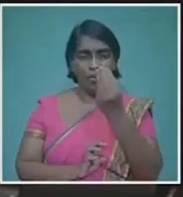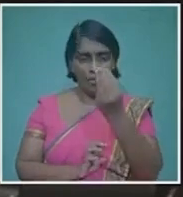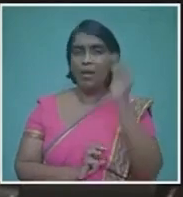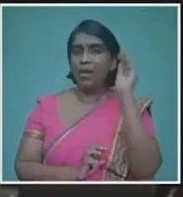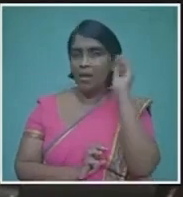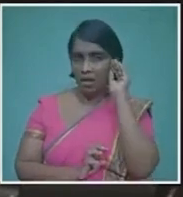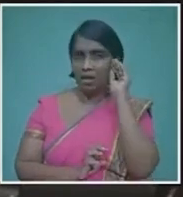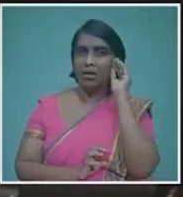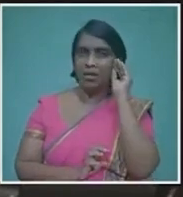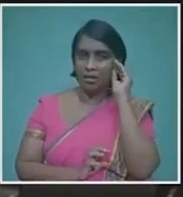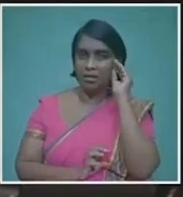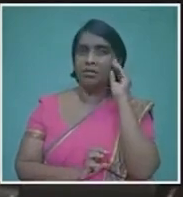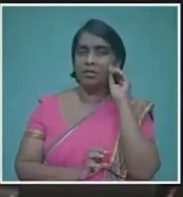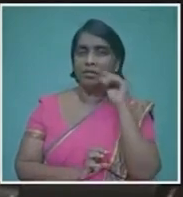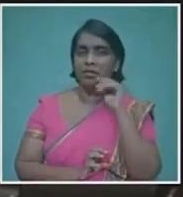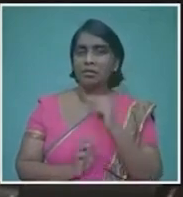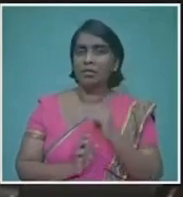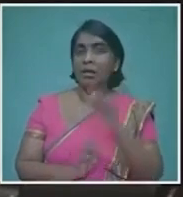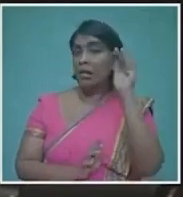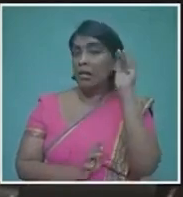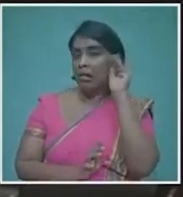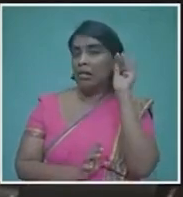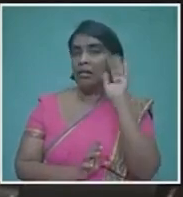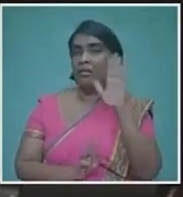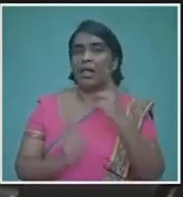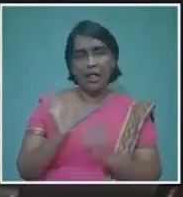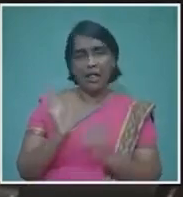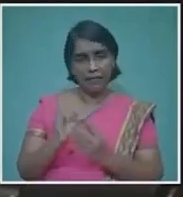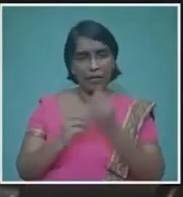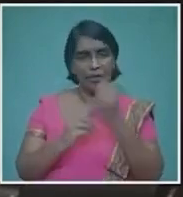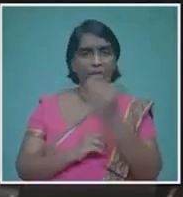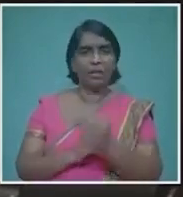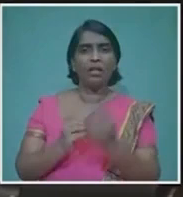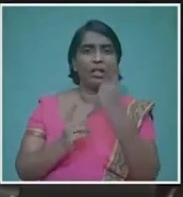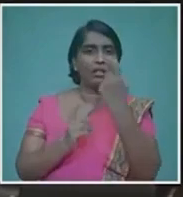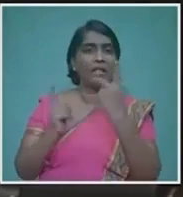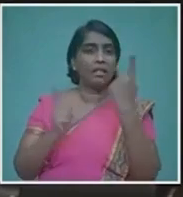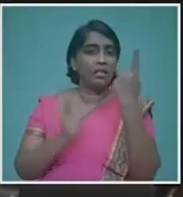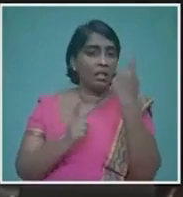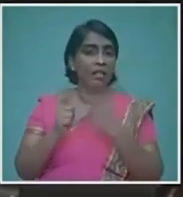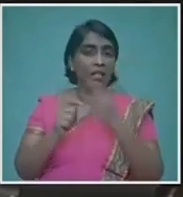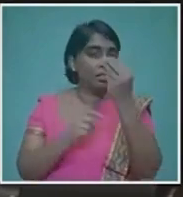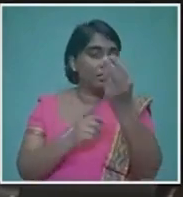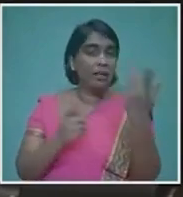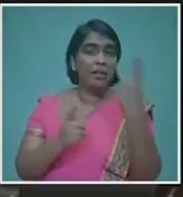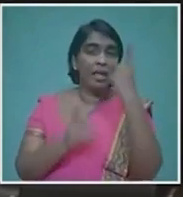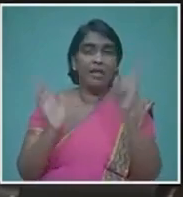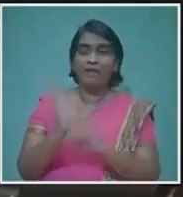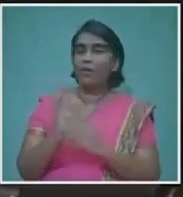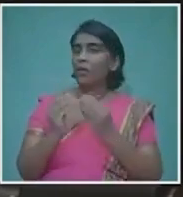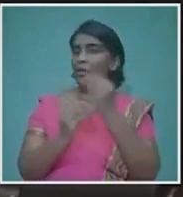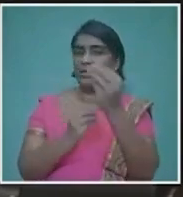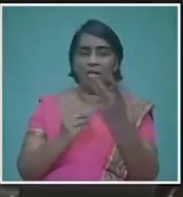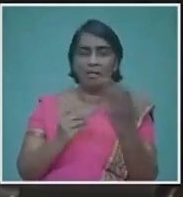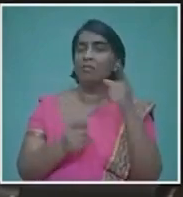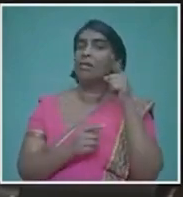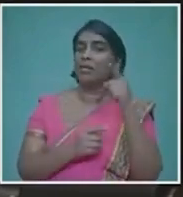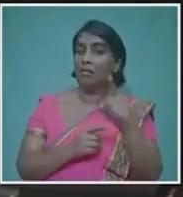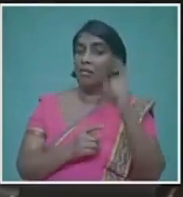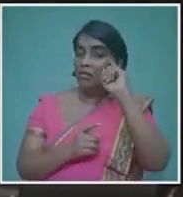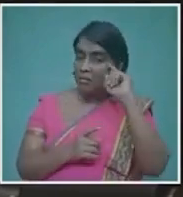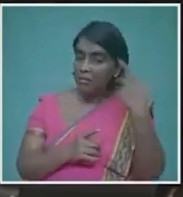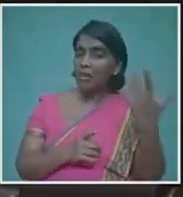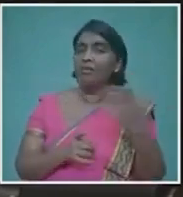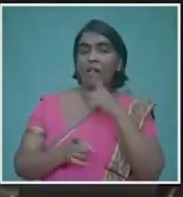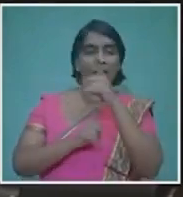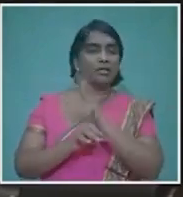හරිද? මාසෙකට සැරයක් අපේ නිලධාරීන්ට නිවාඩු දෙනවා. ඔය 10 දෙන්න බෑ කියලා නිවාඩු නොදී ඉඳලා නෑ. ඒක නිසා ඔබතුමා දන්නේ නැති